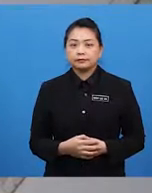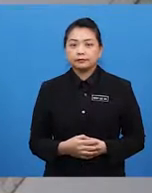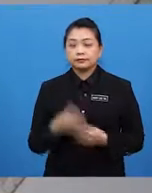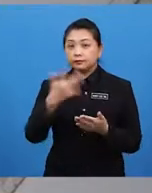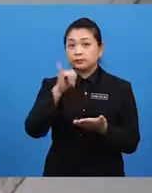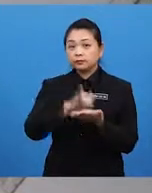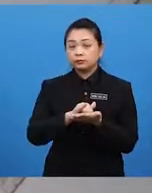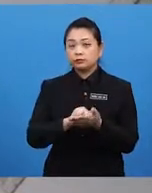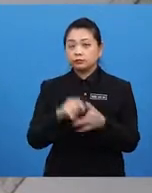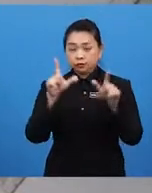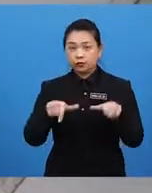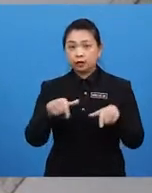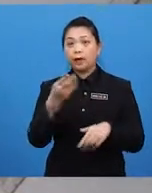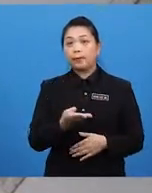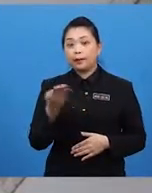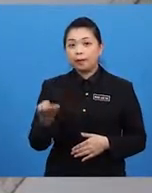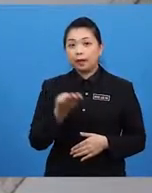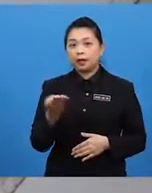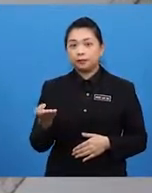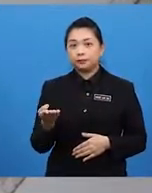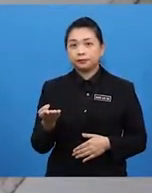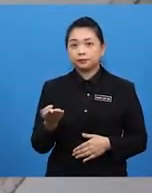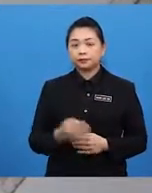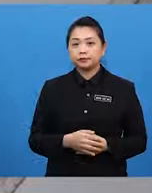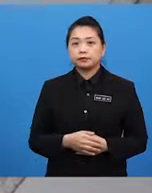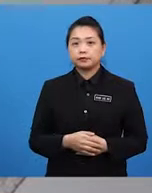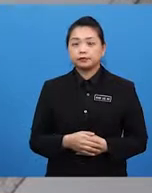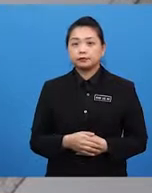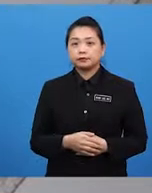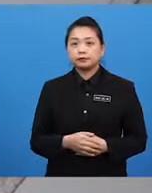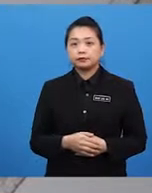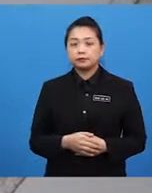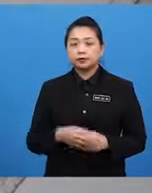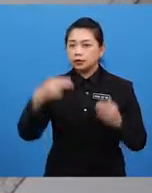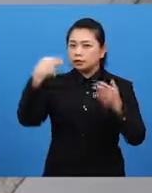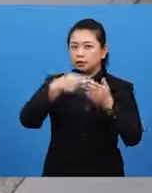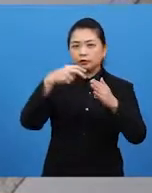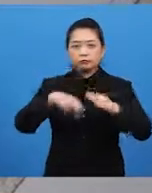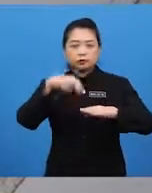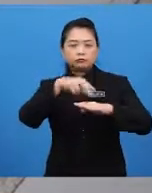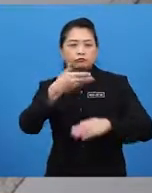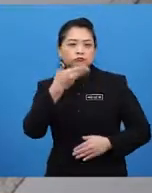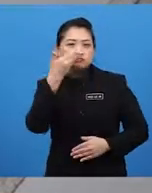aku masukkan bahan-bahan merek Wah dan sosis sebentar sehingga naik bau-bau